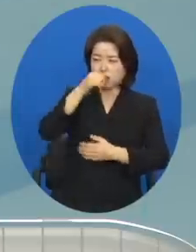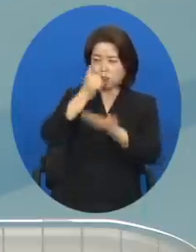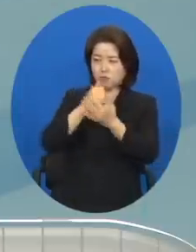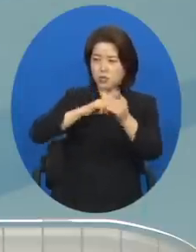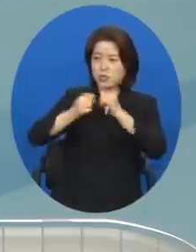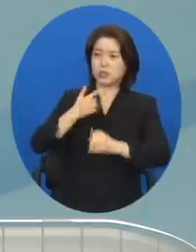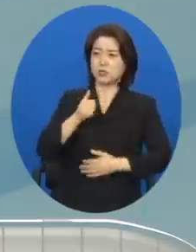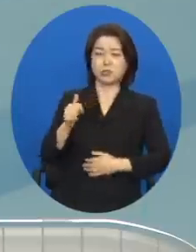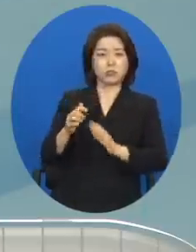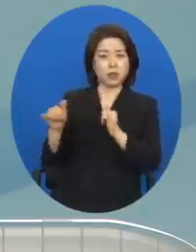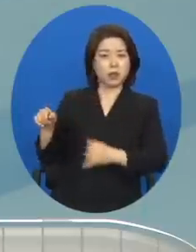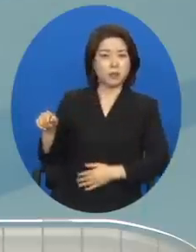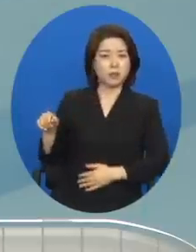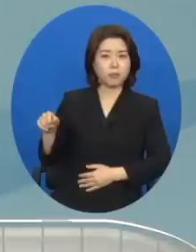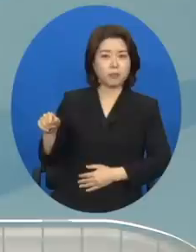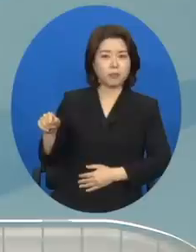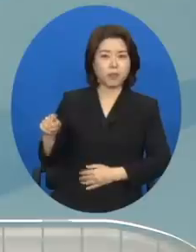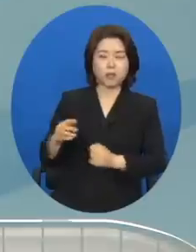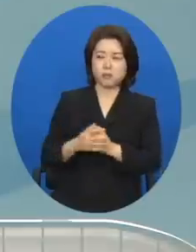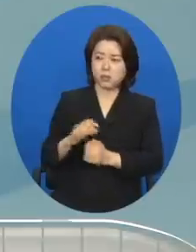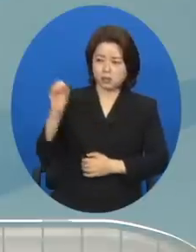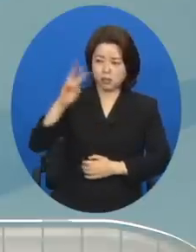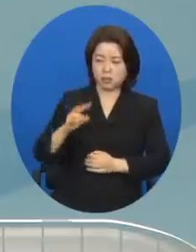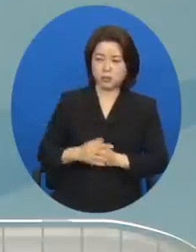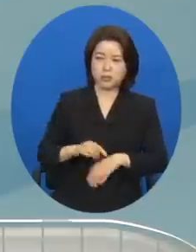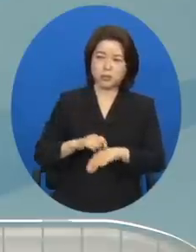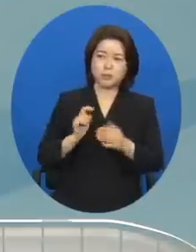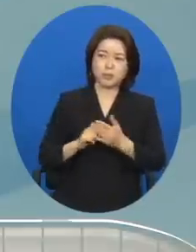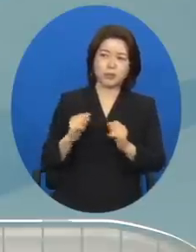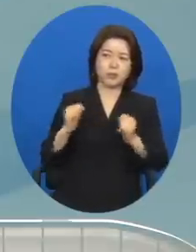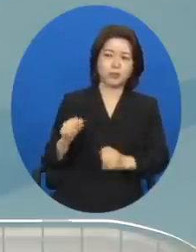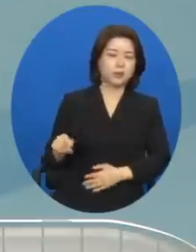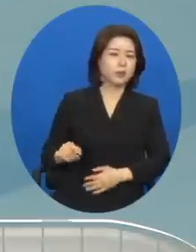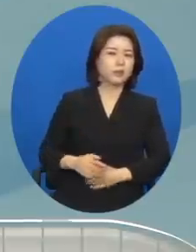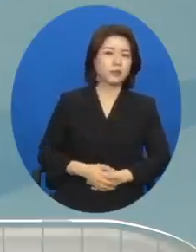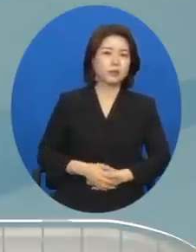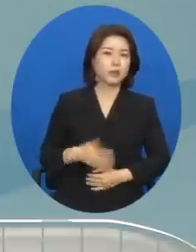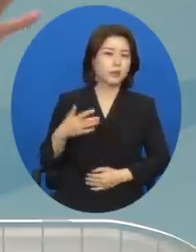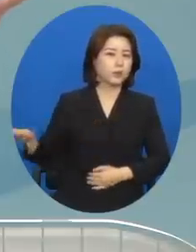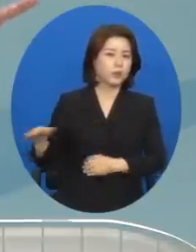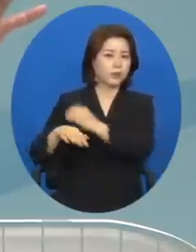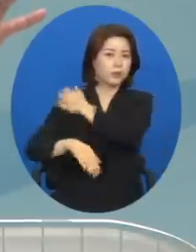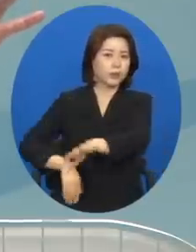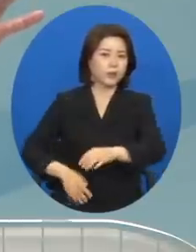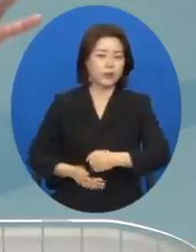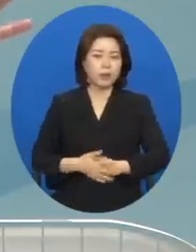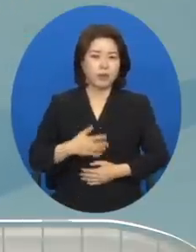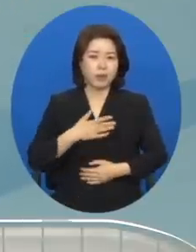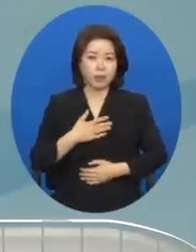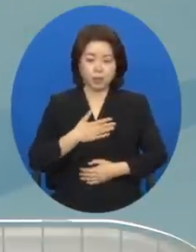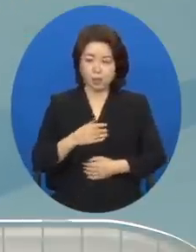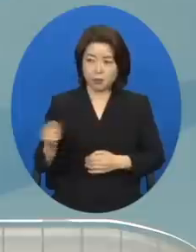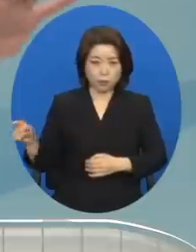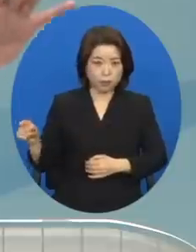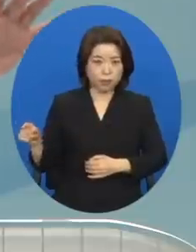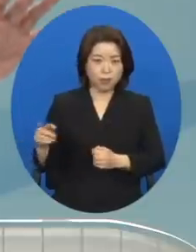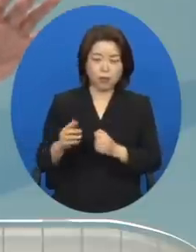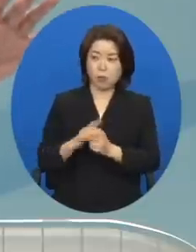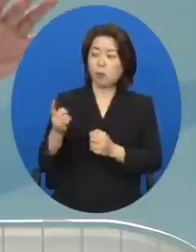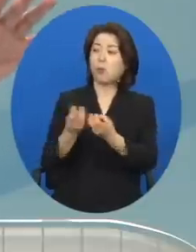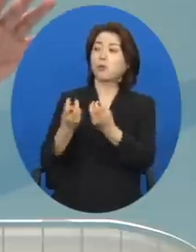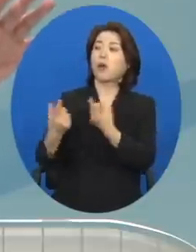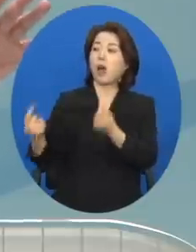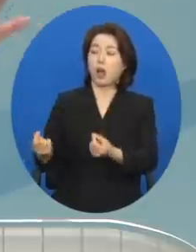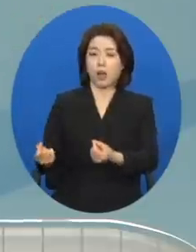사람이다. 그러면 갑자기 마음이 싸늘해집니다. 아, 그 사람하고 나하고 어떻게 같을